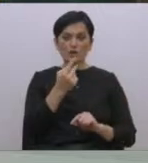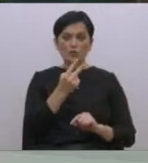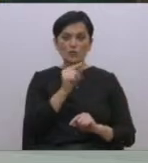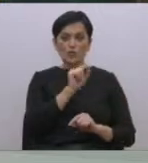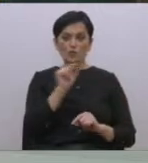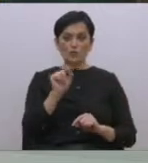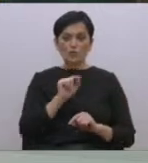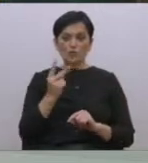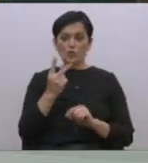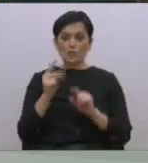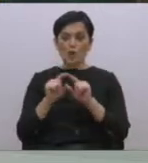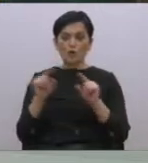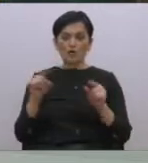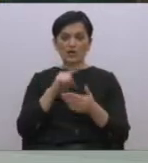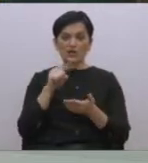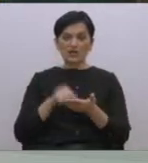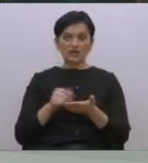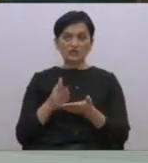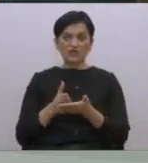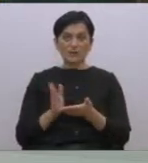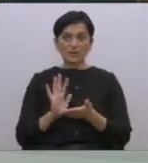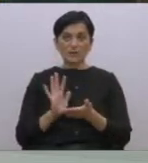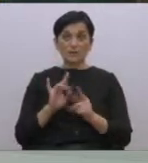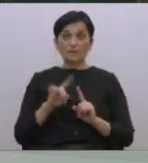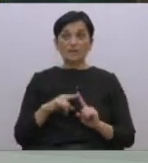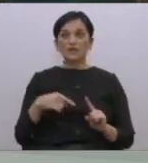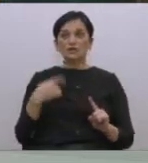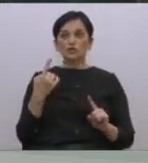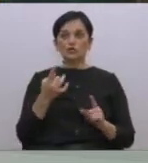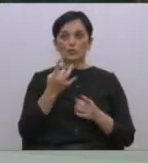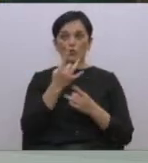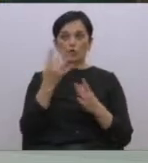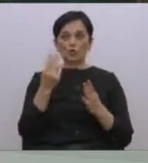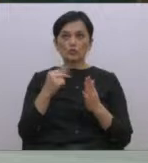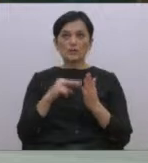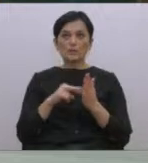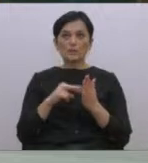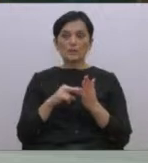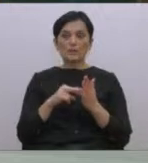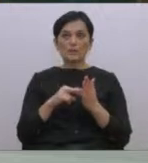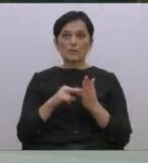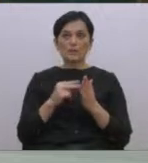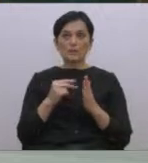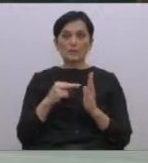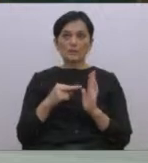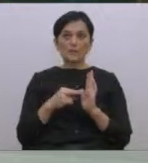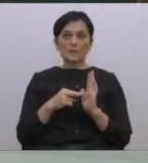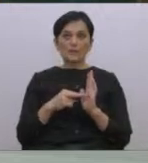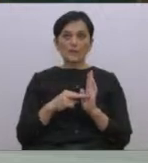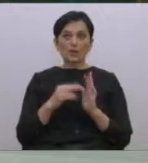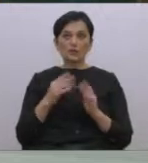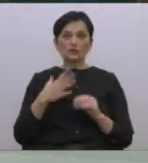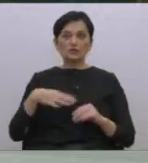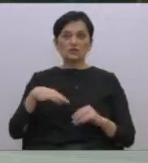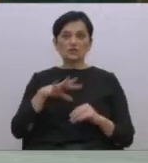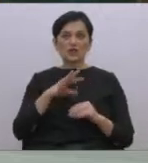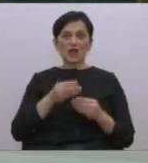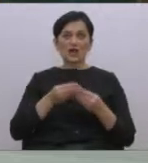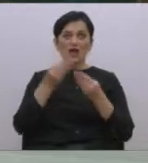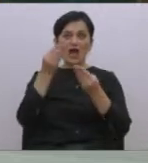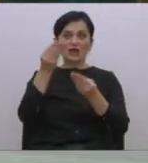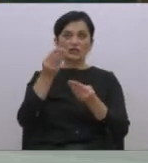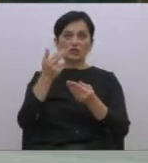მეორე მუხთან კითხვები არ არის. შემდეგი კულტურის ფასობრივად სასოფლო საქართველოდან გატანისა